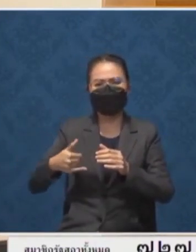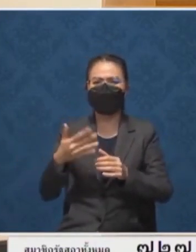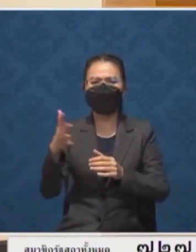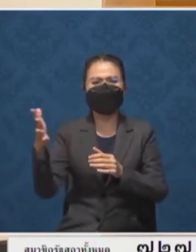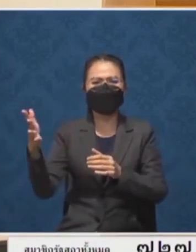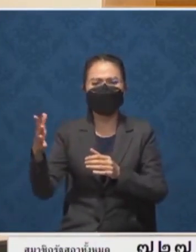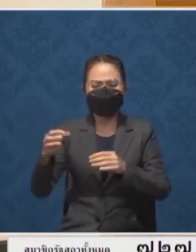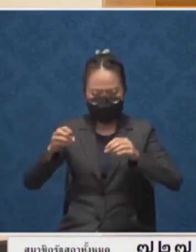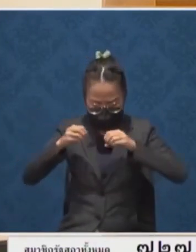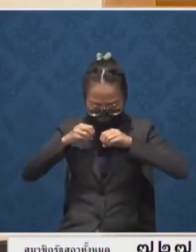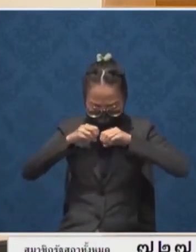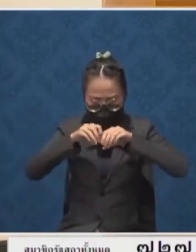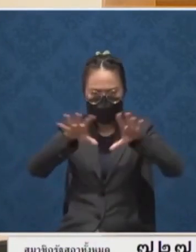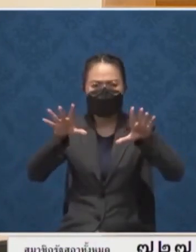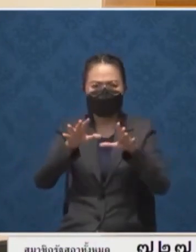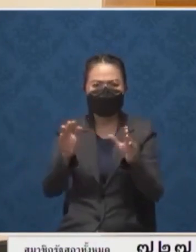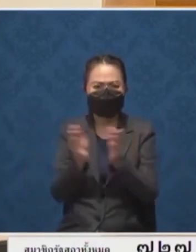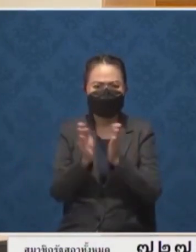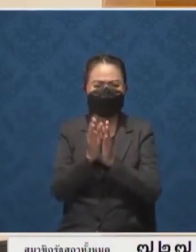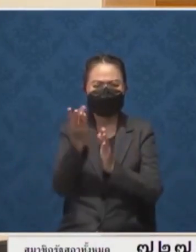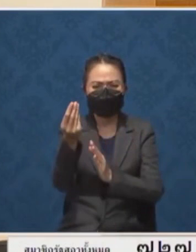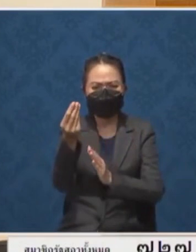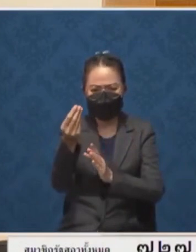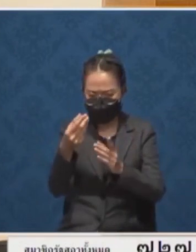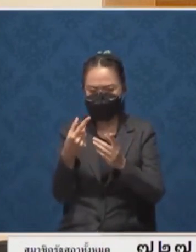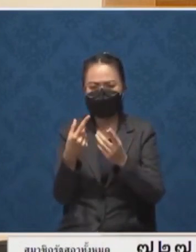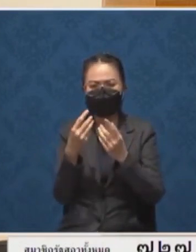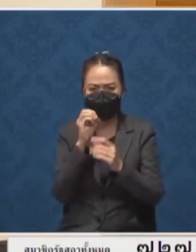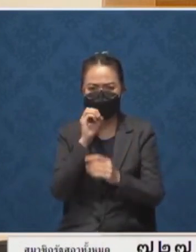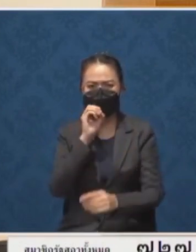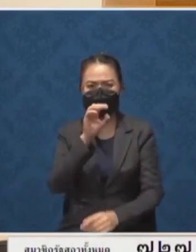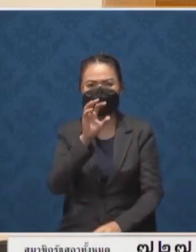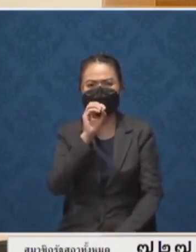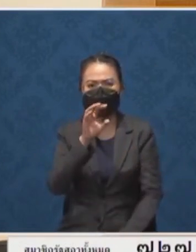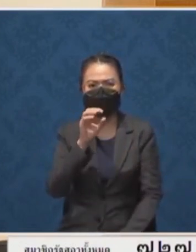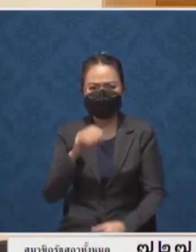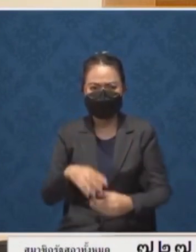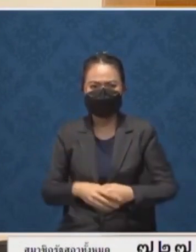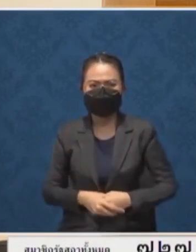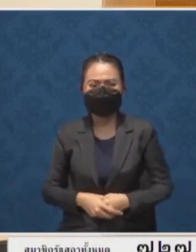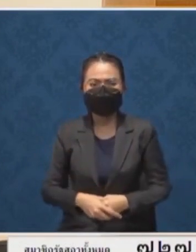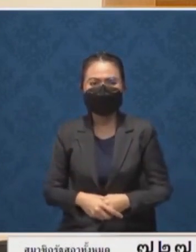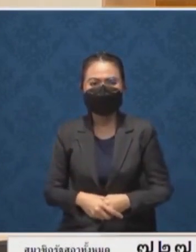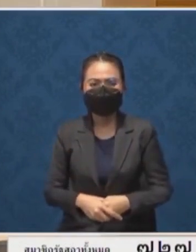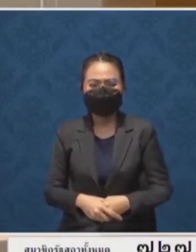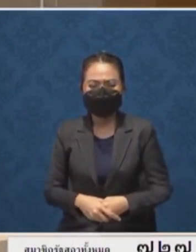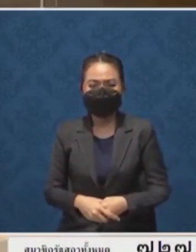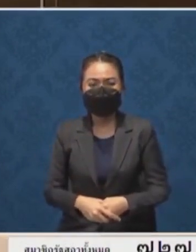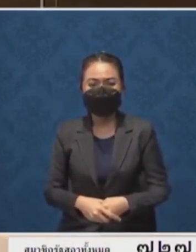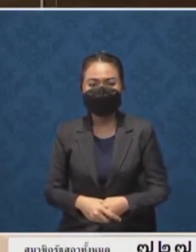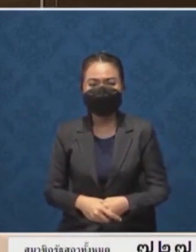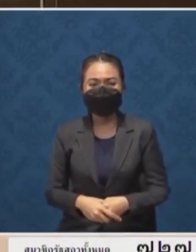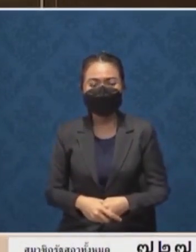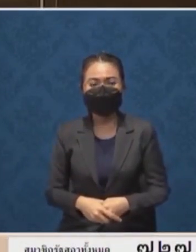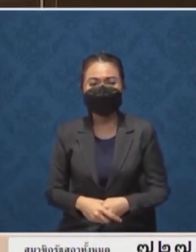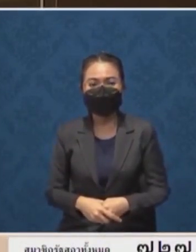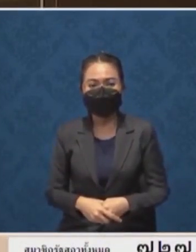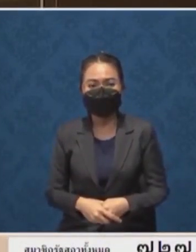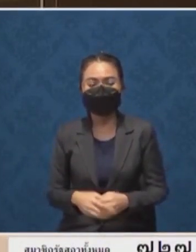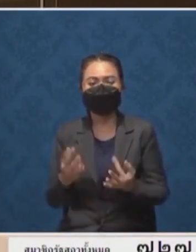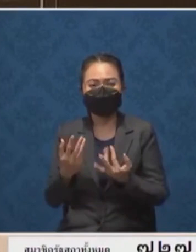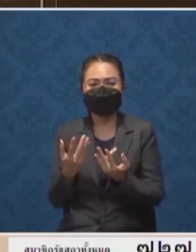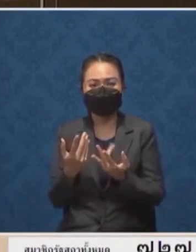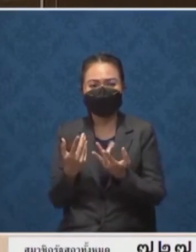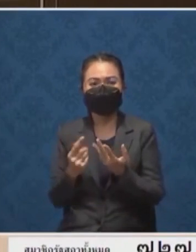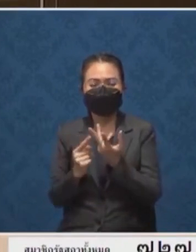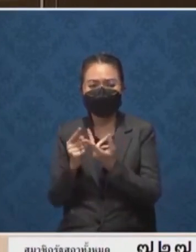ท่านประกาศคะแนนเลยครับ เมื่อกี้ก็ประกาศองค์ประชุมไปแล้วครับตอนนี้สอบถามคะแนนอยู่ก็